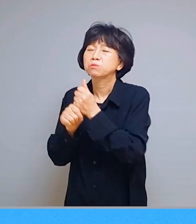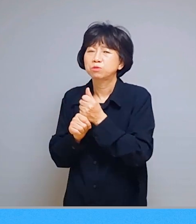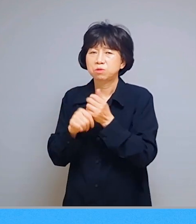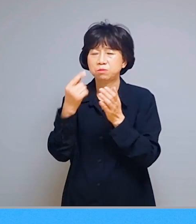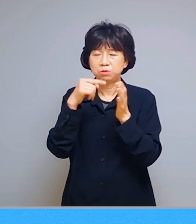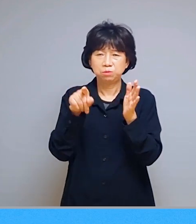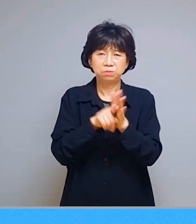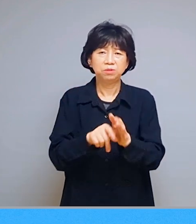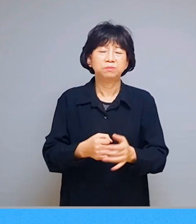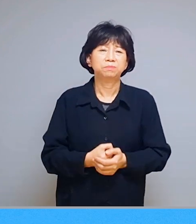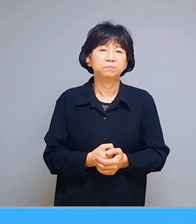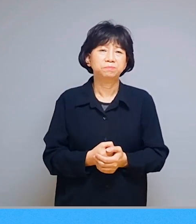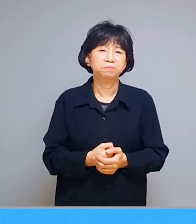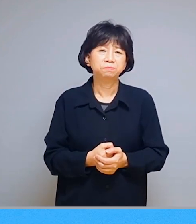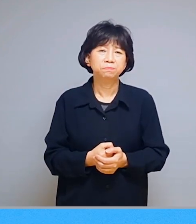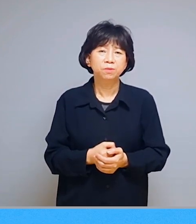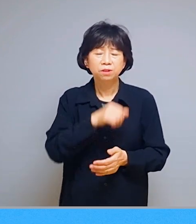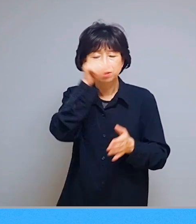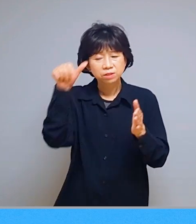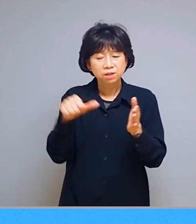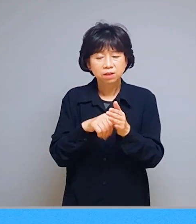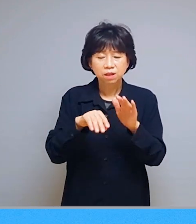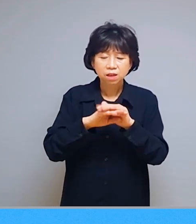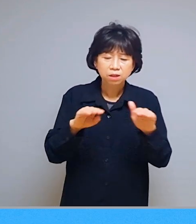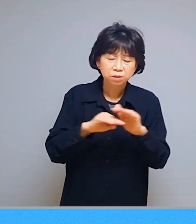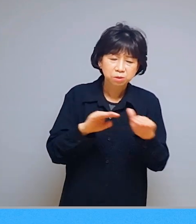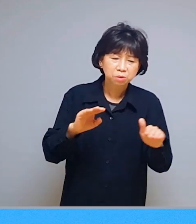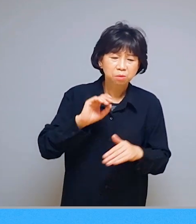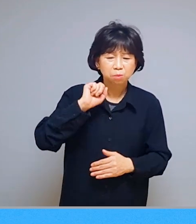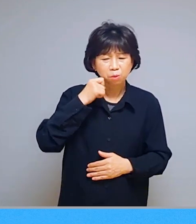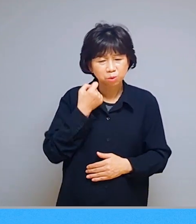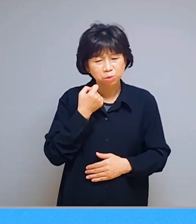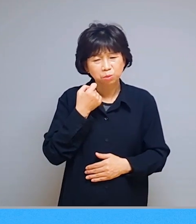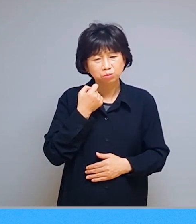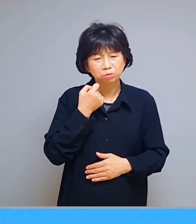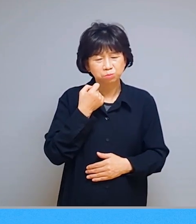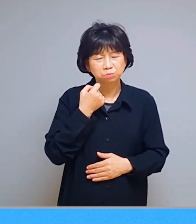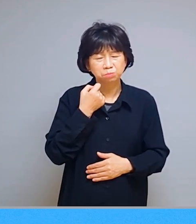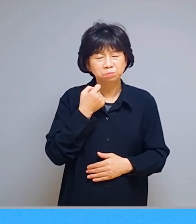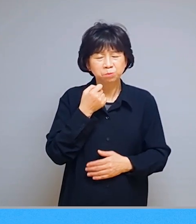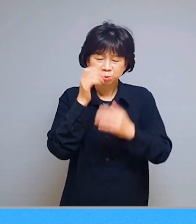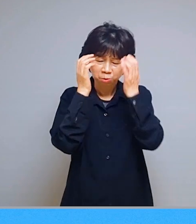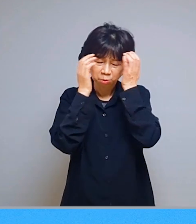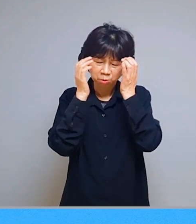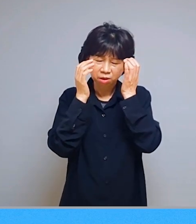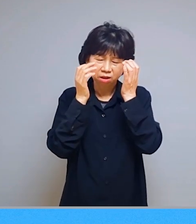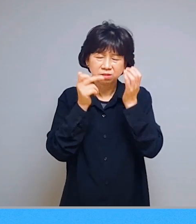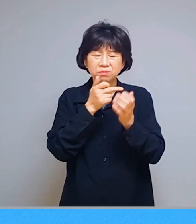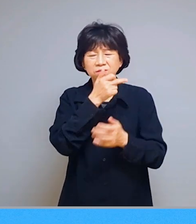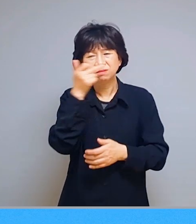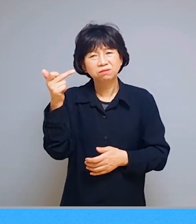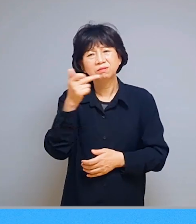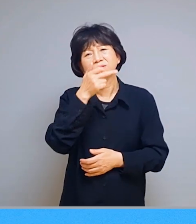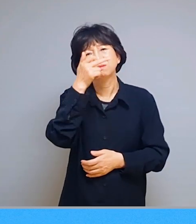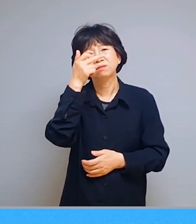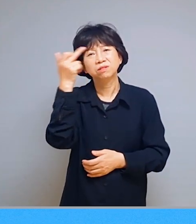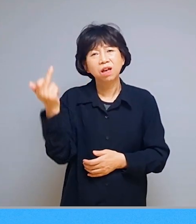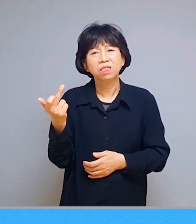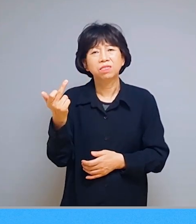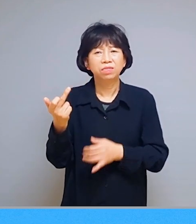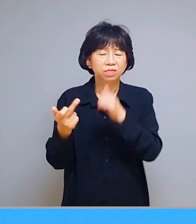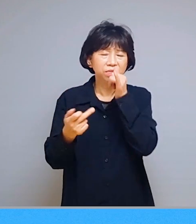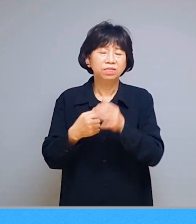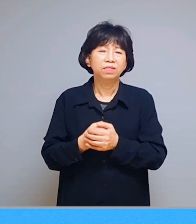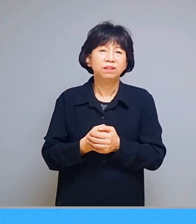줄 믿습니다. 이처럼 우리 인생에도 해결할 수 없어 보이는 큰 산이 있어요. 하지만 성경은 이렇게 말씀합니다. 스가랴